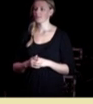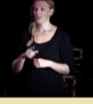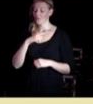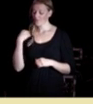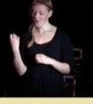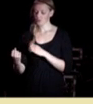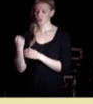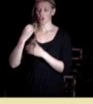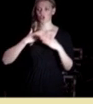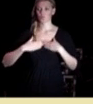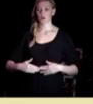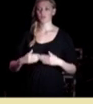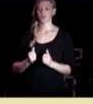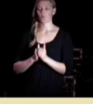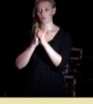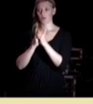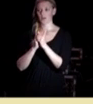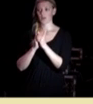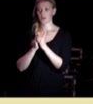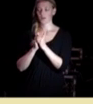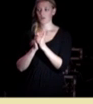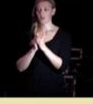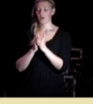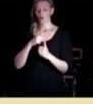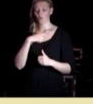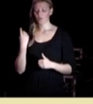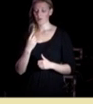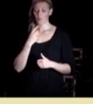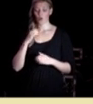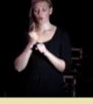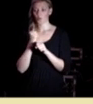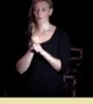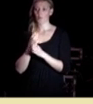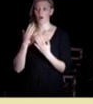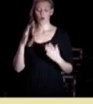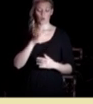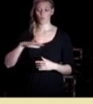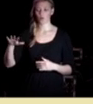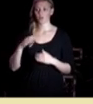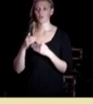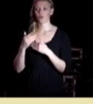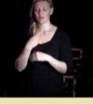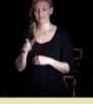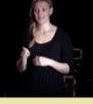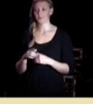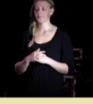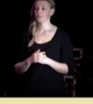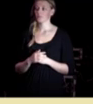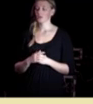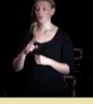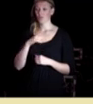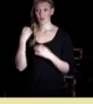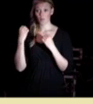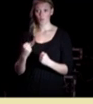Vi må styrke somatisk oppfølging, og som sagt, da må vi jobbe på flere fronter i forhold til det. Det vi må gjøre, vi